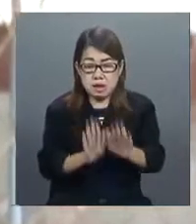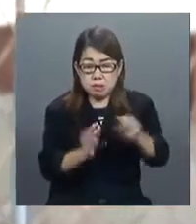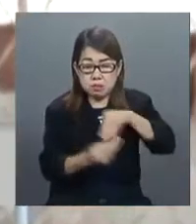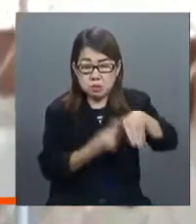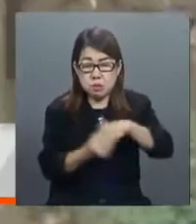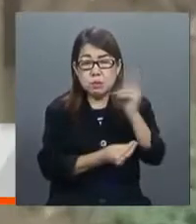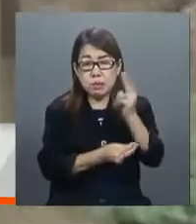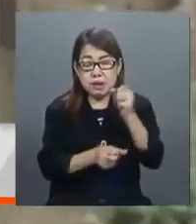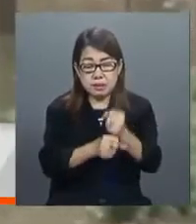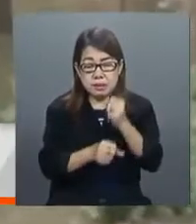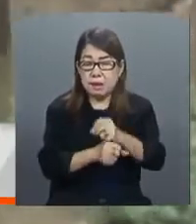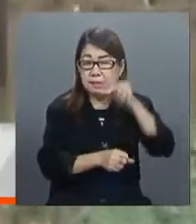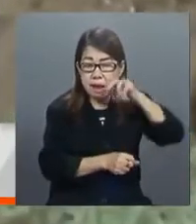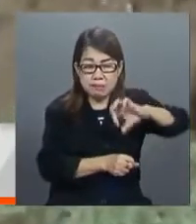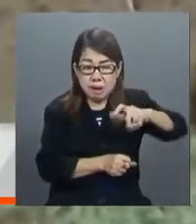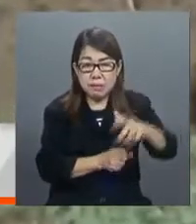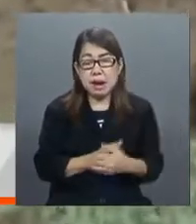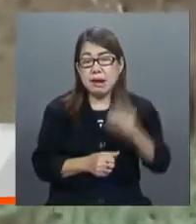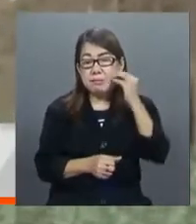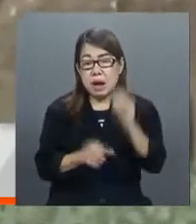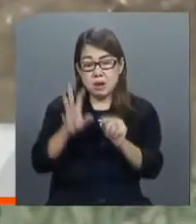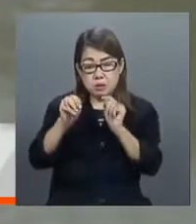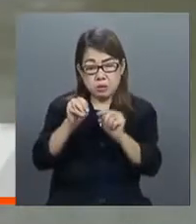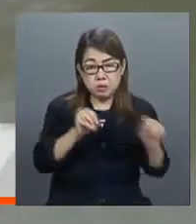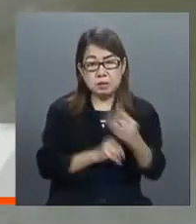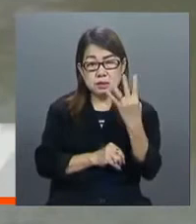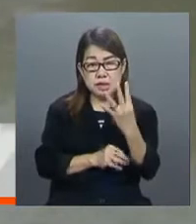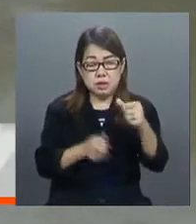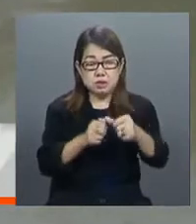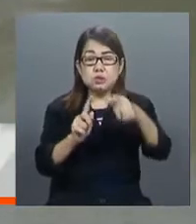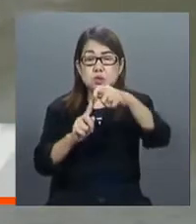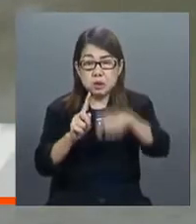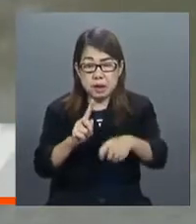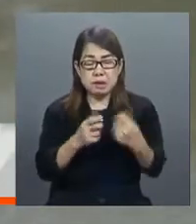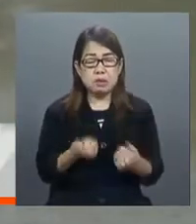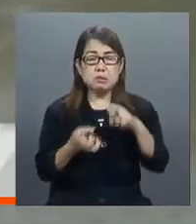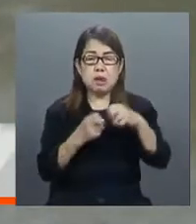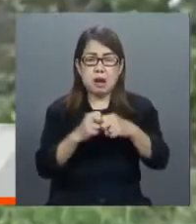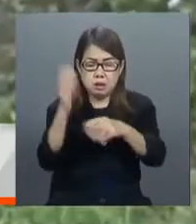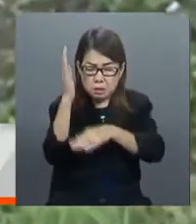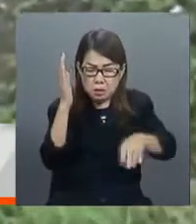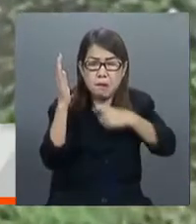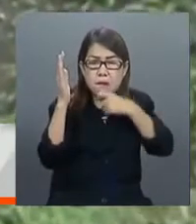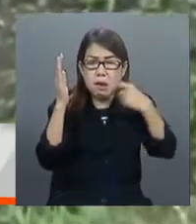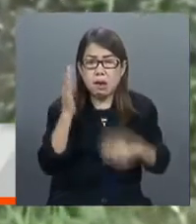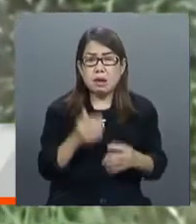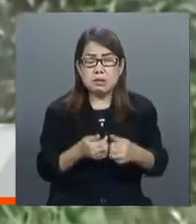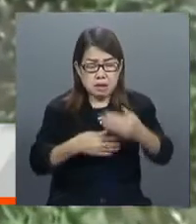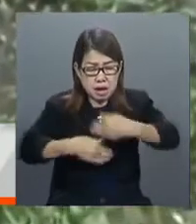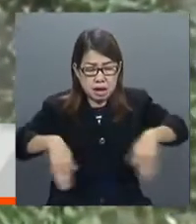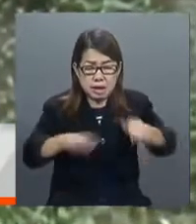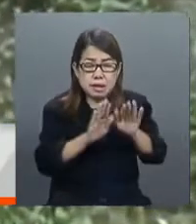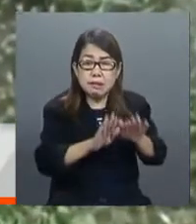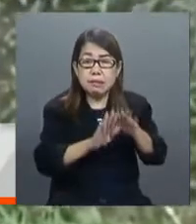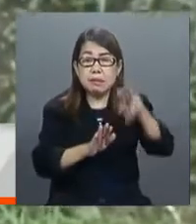ของชาวบ้าน 3หมู่ในตำบลศรีมุมอำเภอเมืองนครราชสีมาอยู่ในสภาพแห้งนะครับหลังจากอ่างเก็บน้ำลำตะคอง